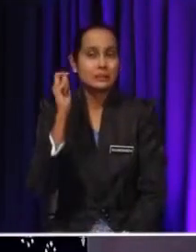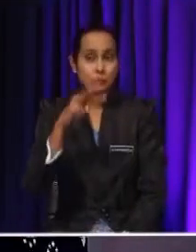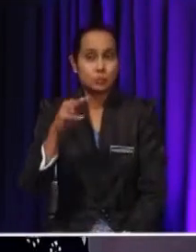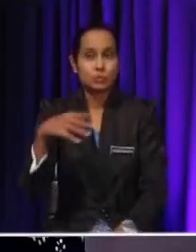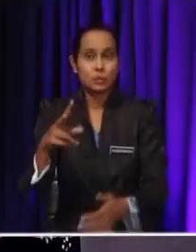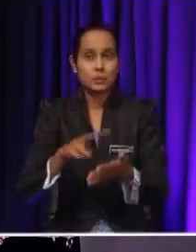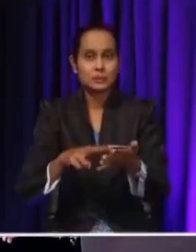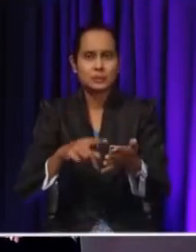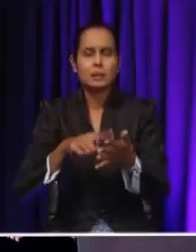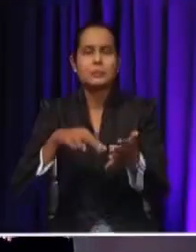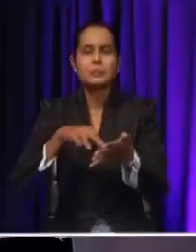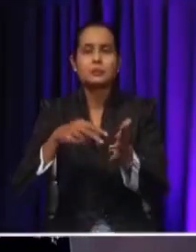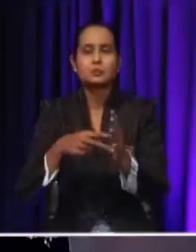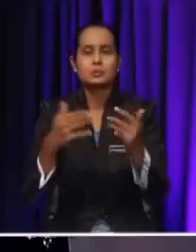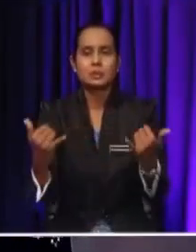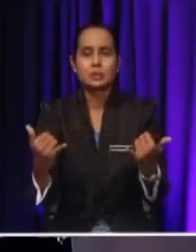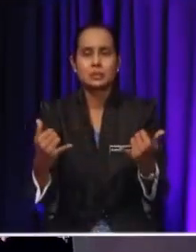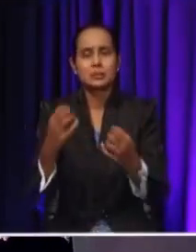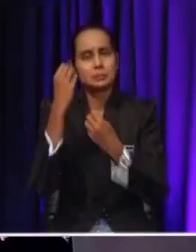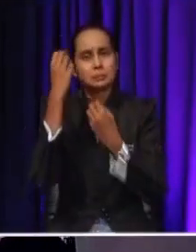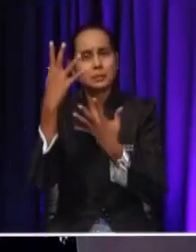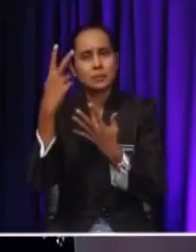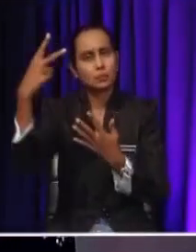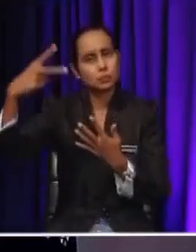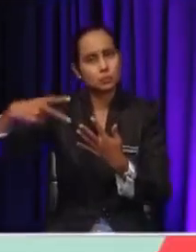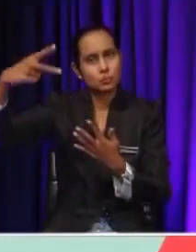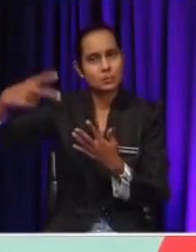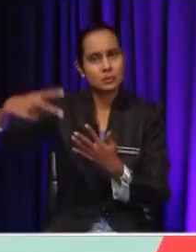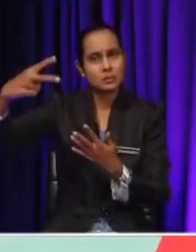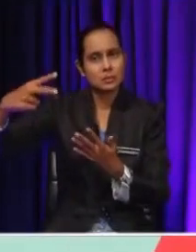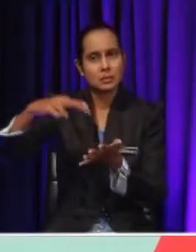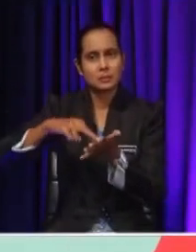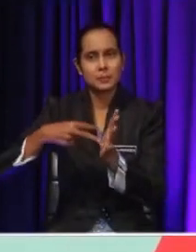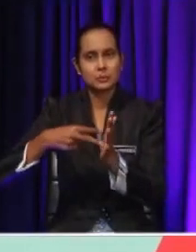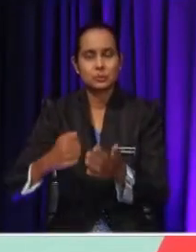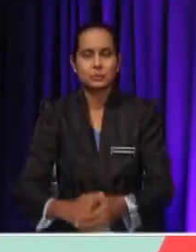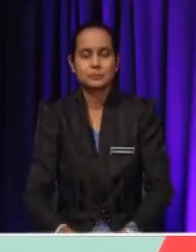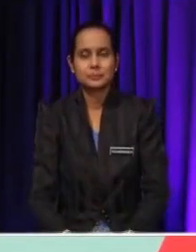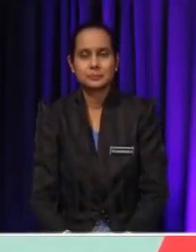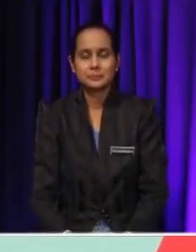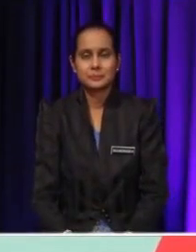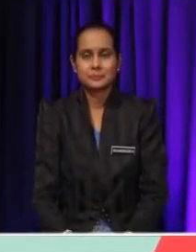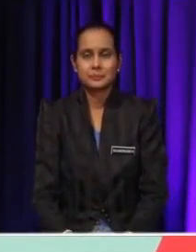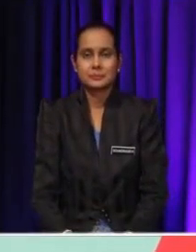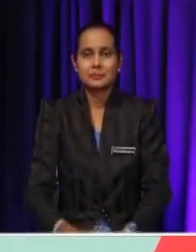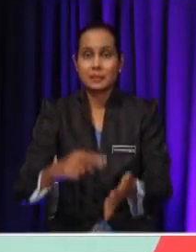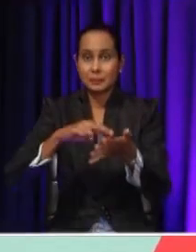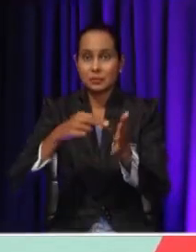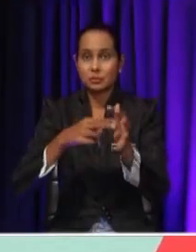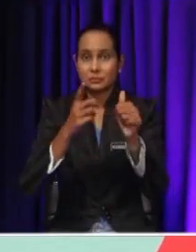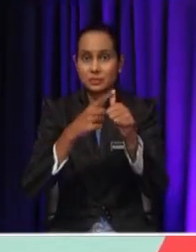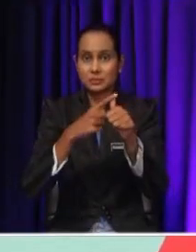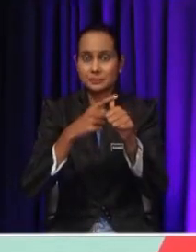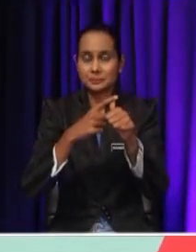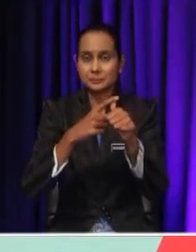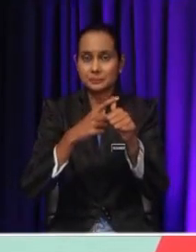apa maksudnya variasi ditekan sedikit dua rangkap ini oke masuk untuk rangkap pertama